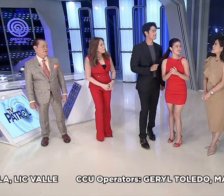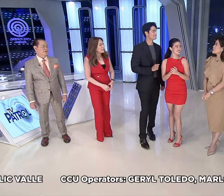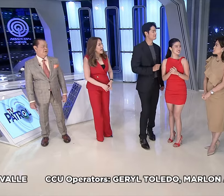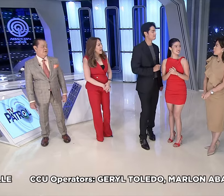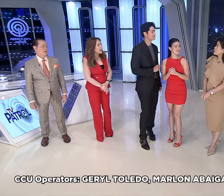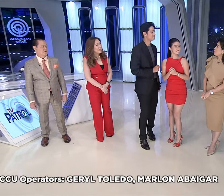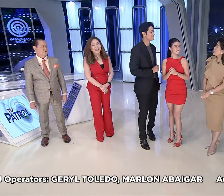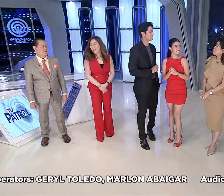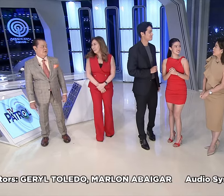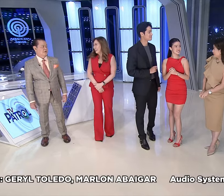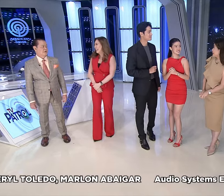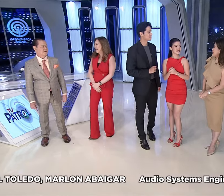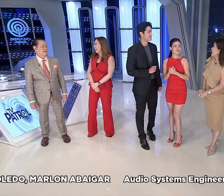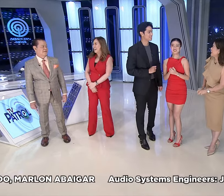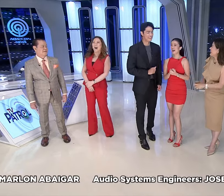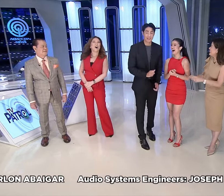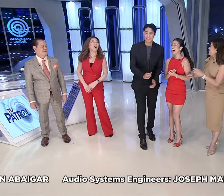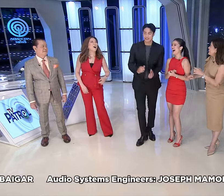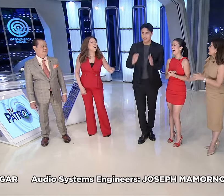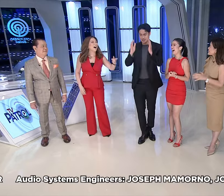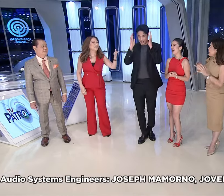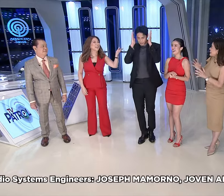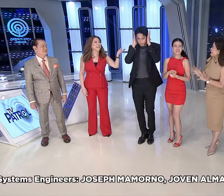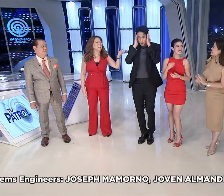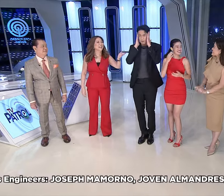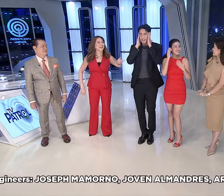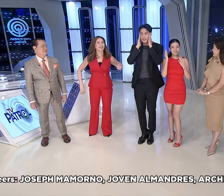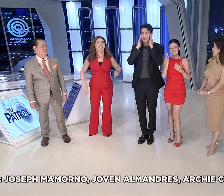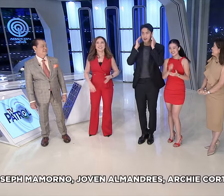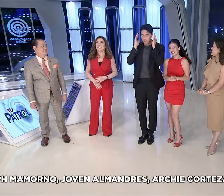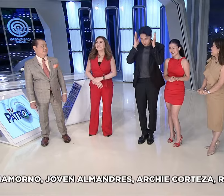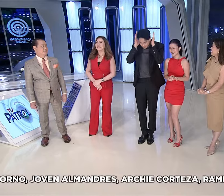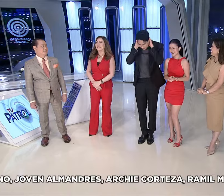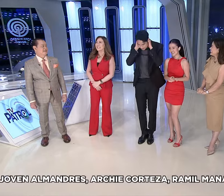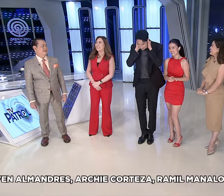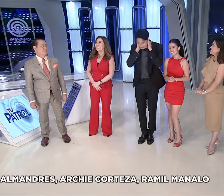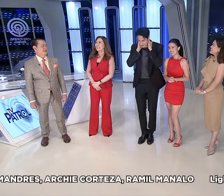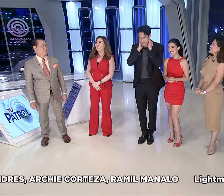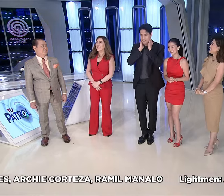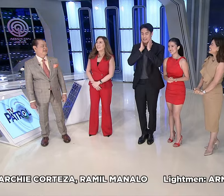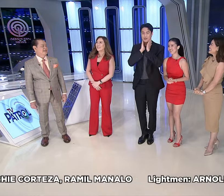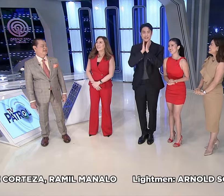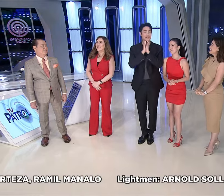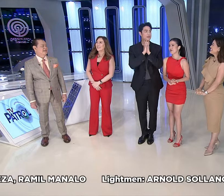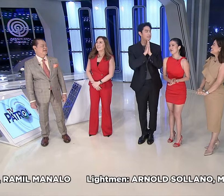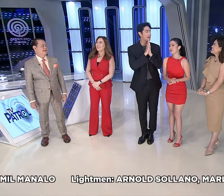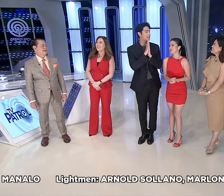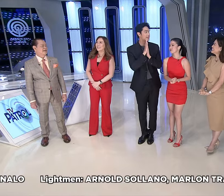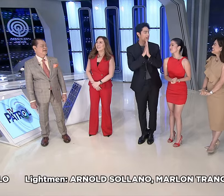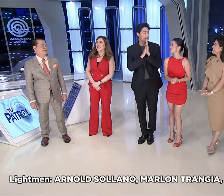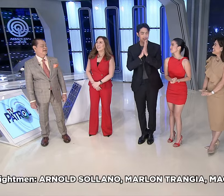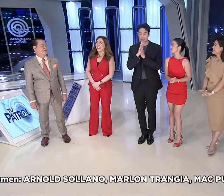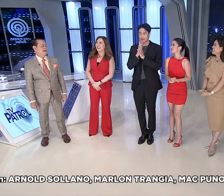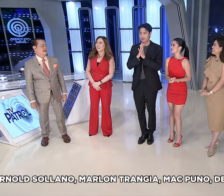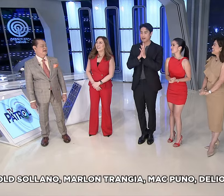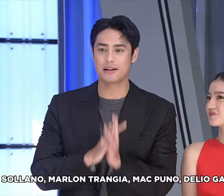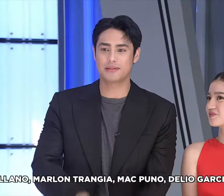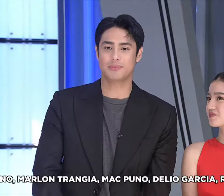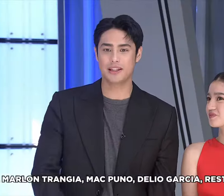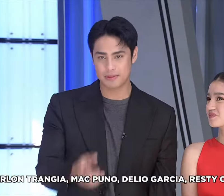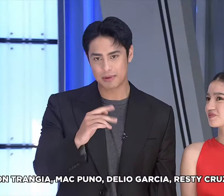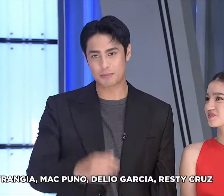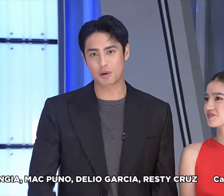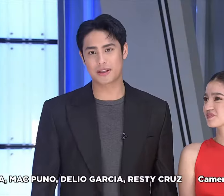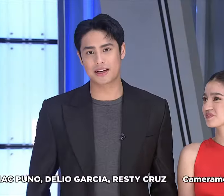May mamamatay? Basta gusto ko yung buhok mo dito. Sana magpagupit na si Bingo. Yan ang unang sinabi kita ka rin sa akin. Sabi